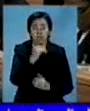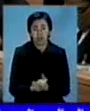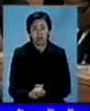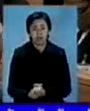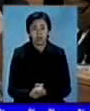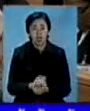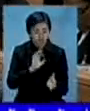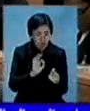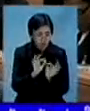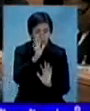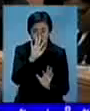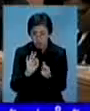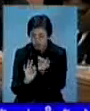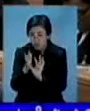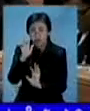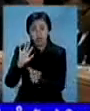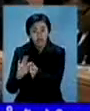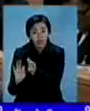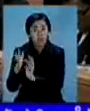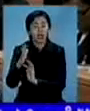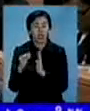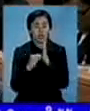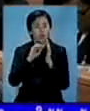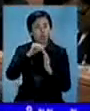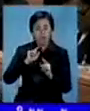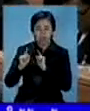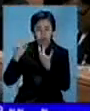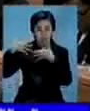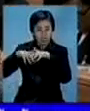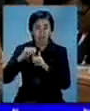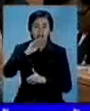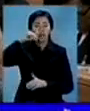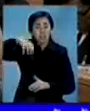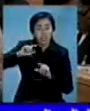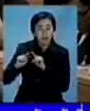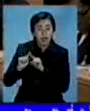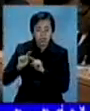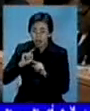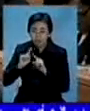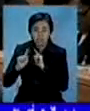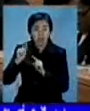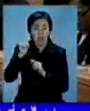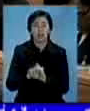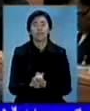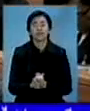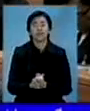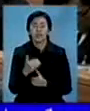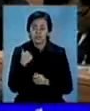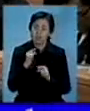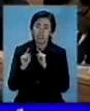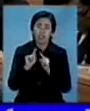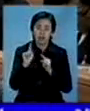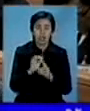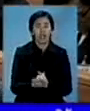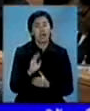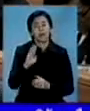ดเพลิงไหม้ในย่านใดก็ตามกทม.จะประสานขอความร่วมมือไปเทศบาลรอบข้างถ้าไปทางใต้เนี่ยก็จะขอความร่วมมือไปเทศบ